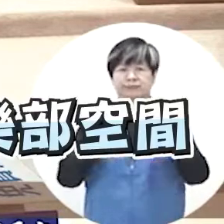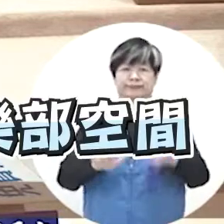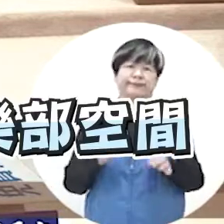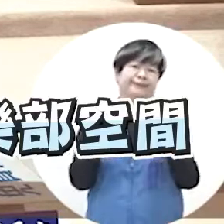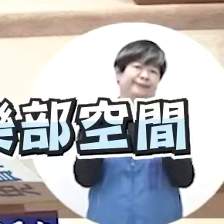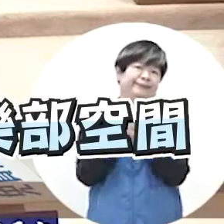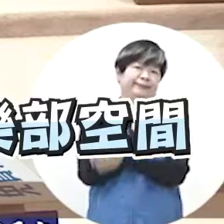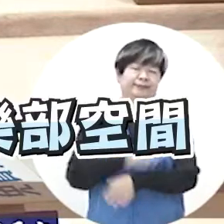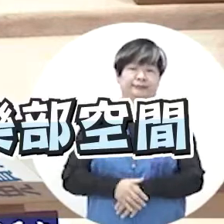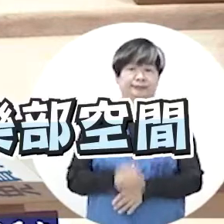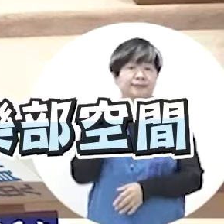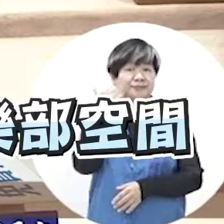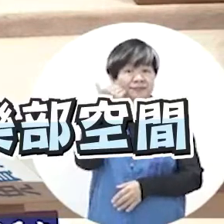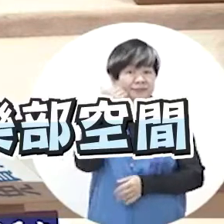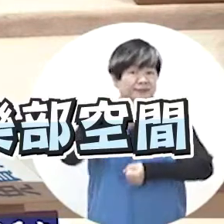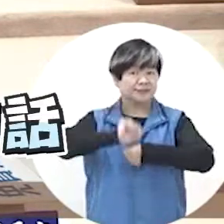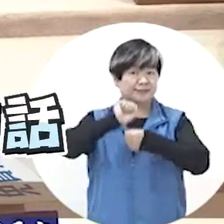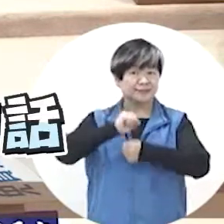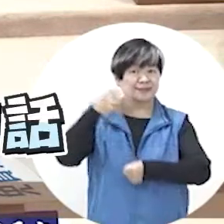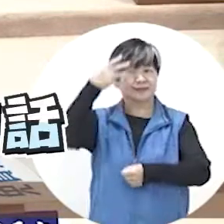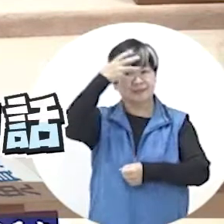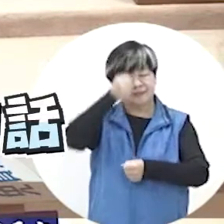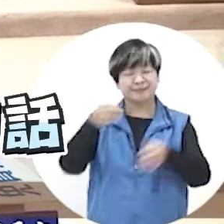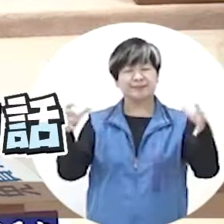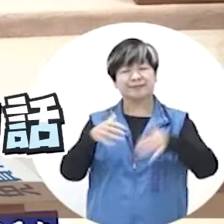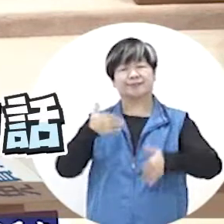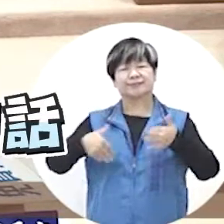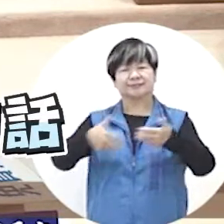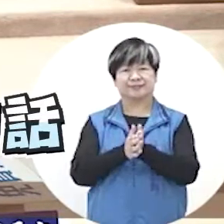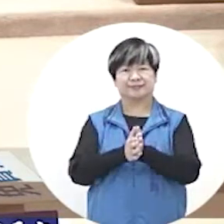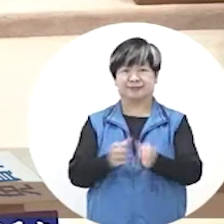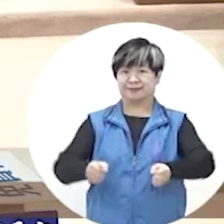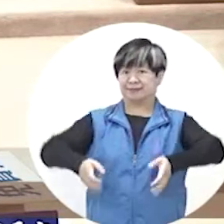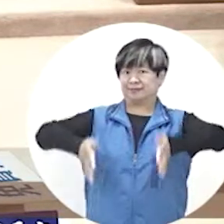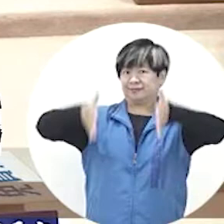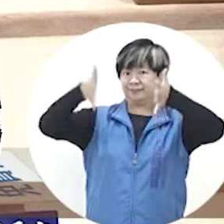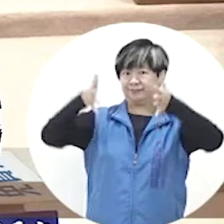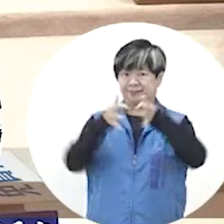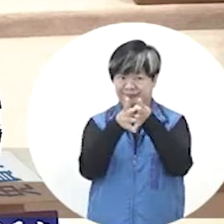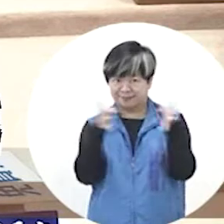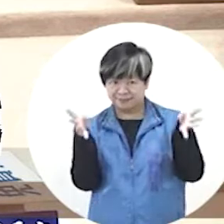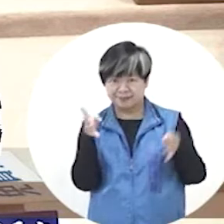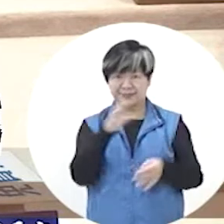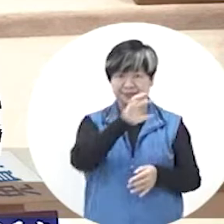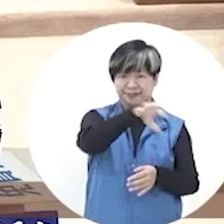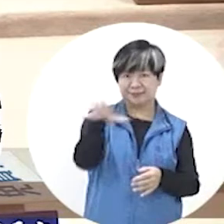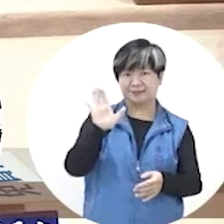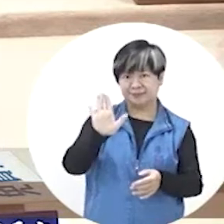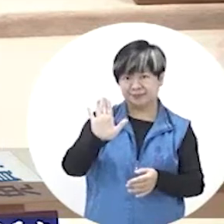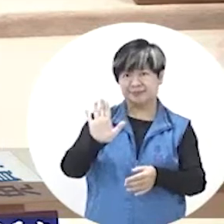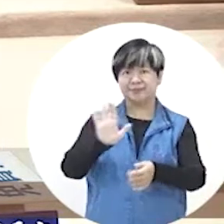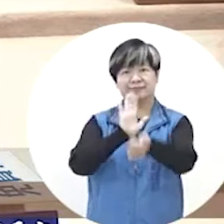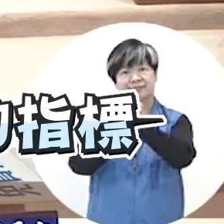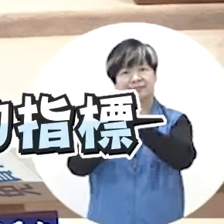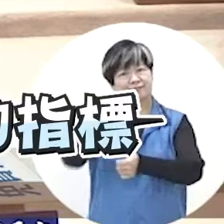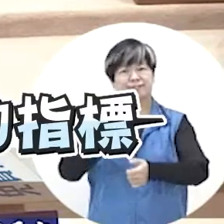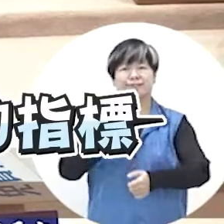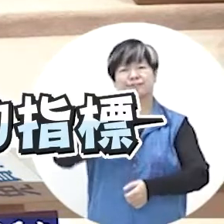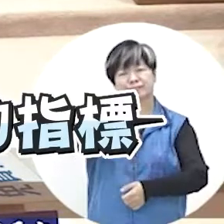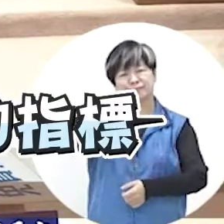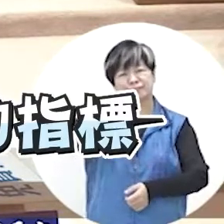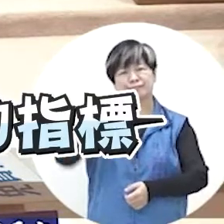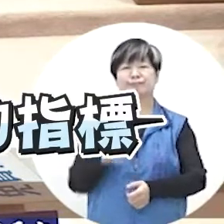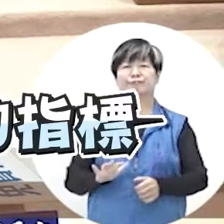够，所以如果能够增加银发俱乐部空间，把它延伸到公寓大厦的话，可以解决到一些长辈活动的空间的问题，我觉得不错。而且